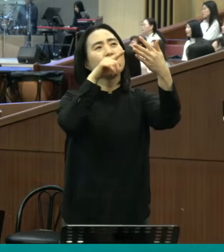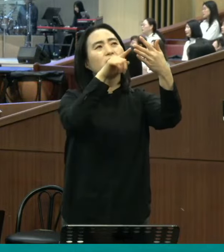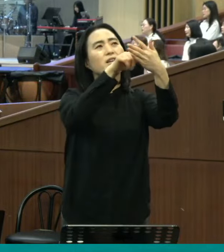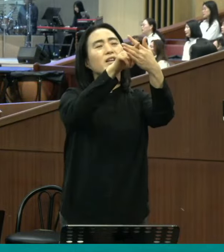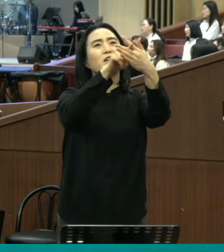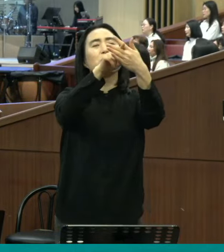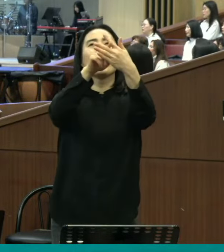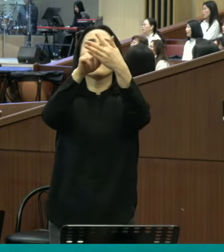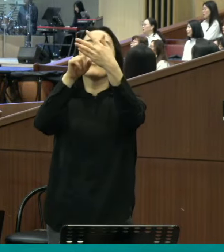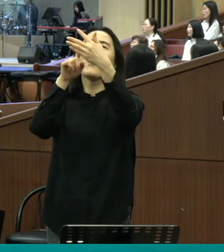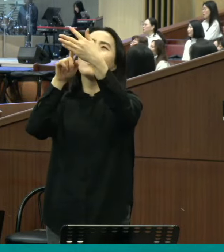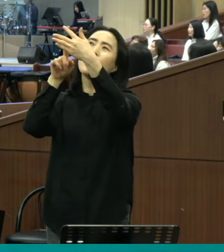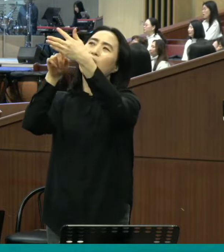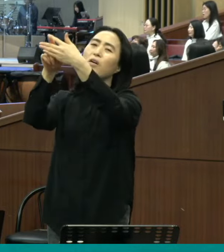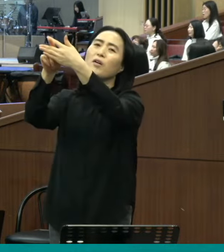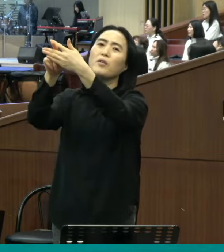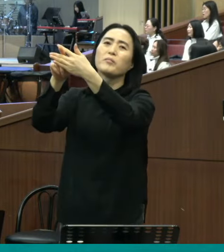세시며